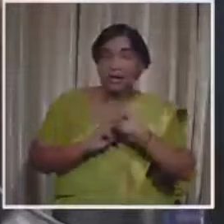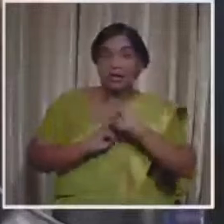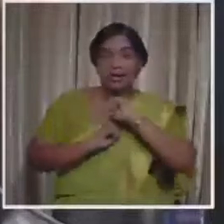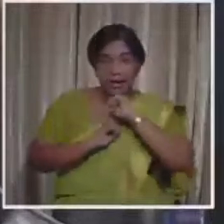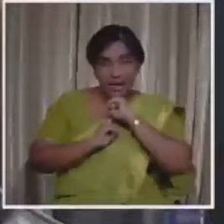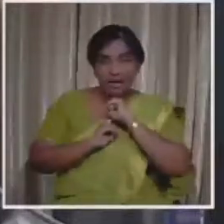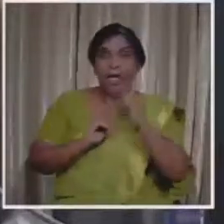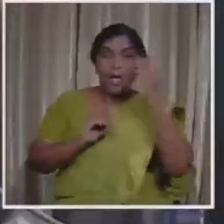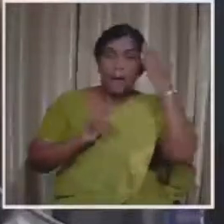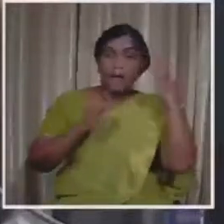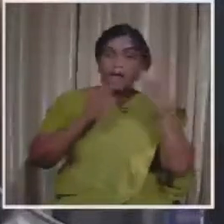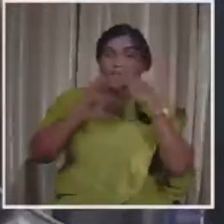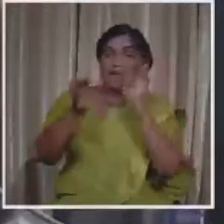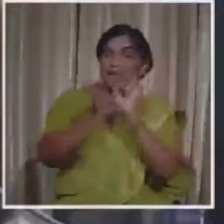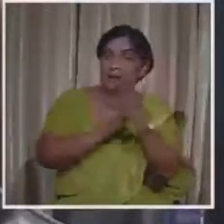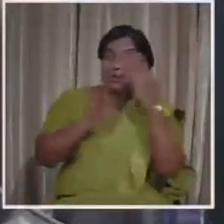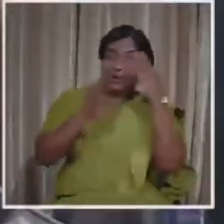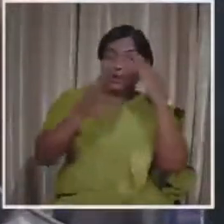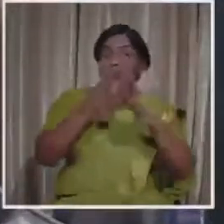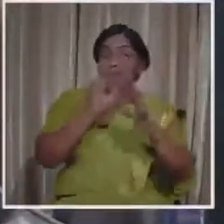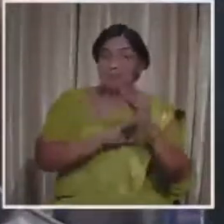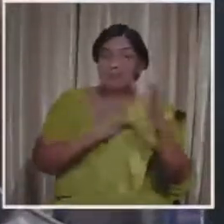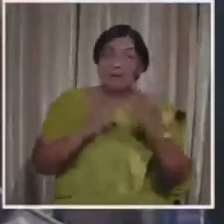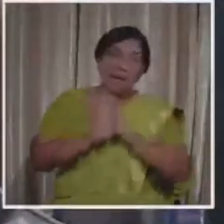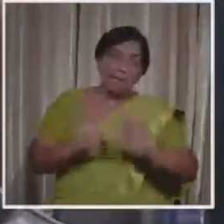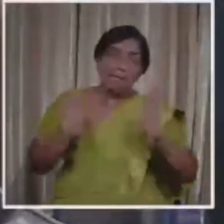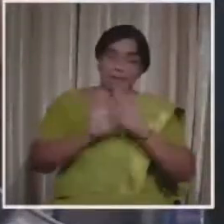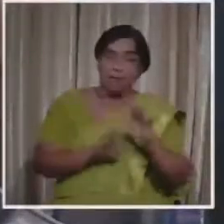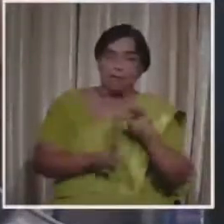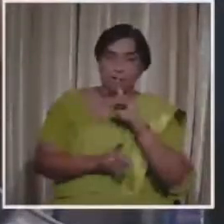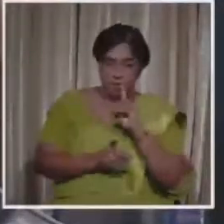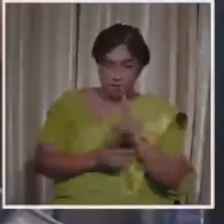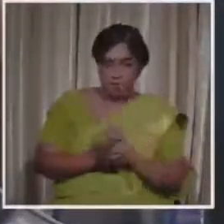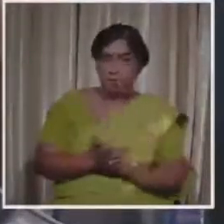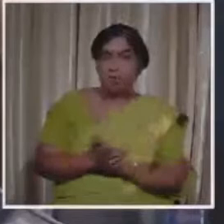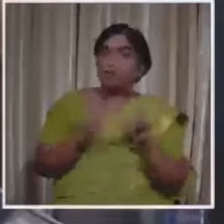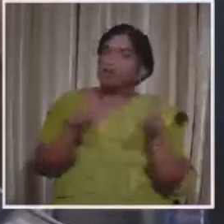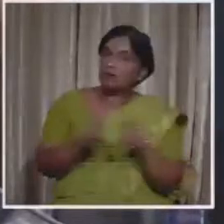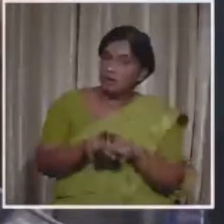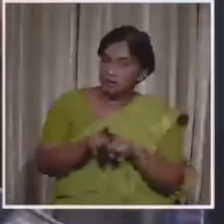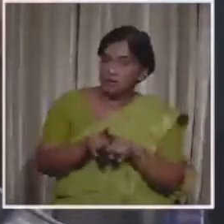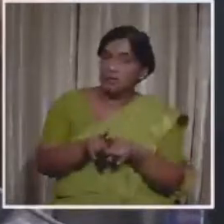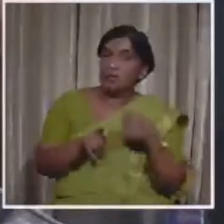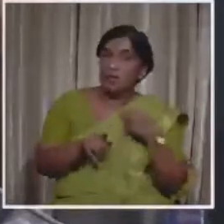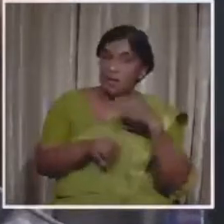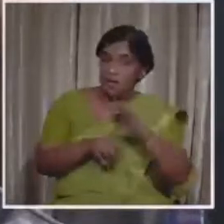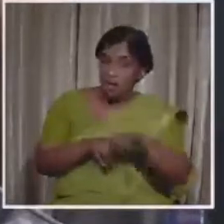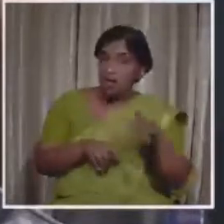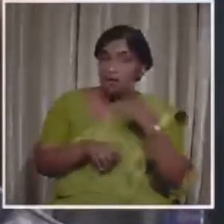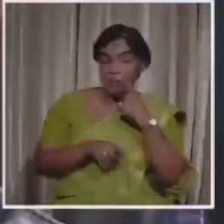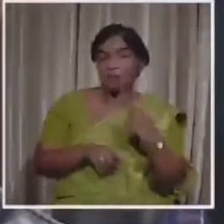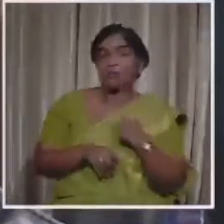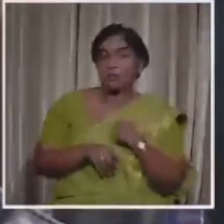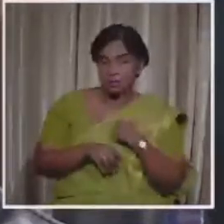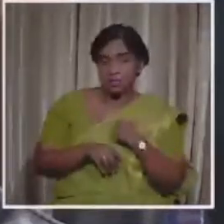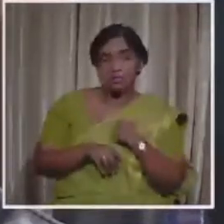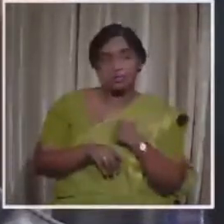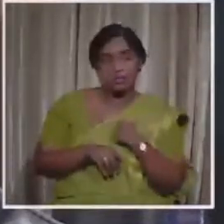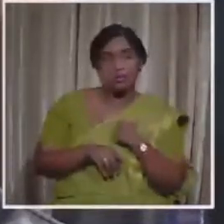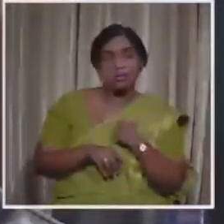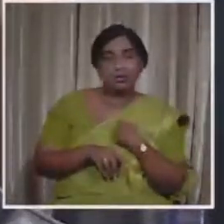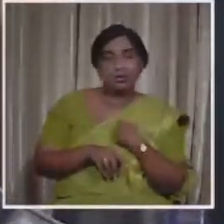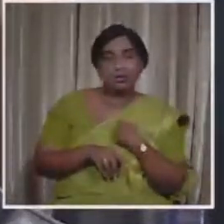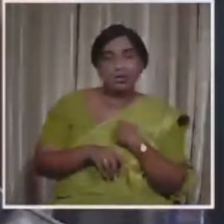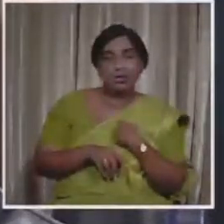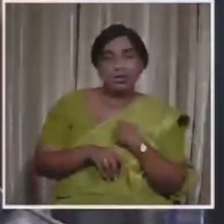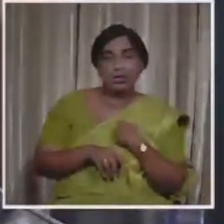අම්මේ ගේ ගිනි තියනවා ගිනි තියන්න දෙන්න එපා කියලා. ඒ වගේම මගේ දරුවා මගෙන් ඉල්ලනවා කරු කතානායකතුමනි